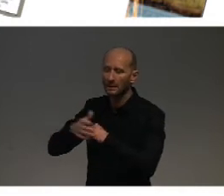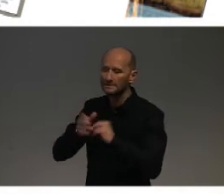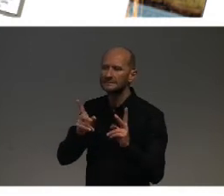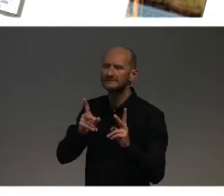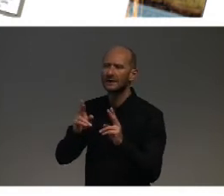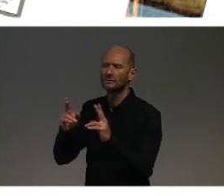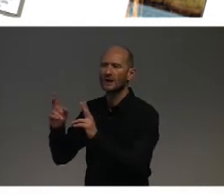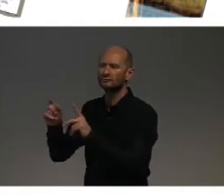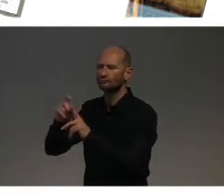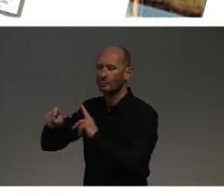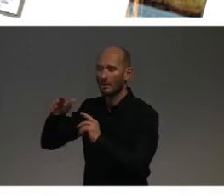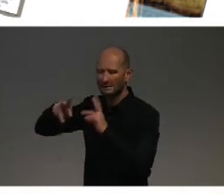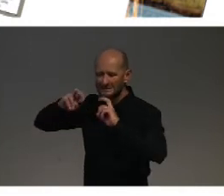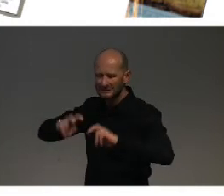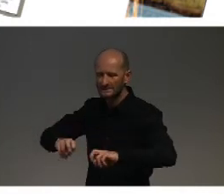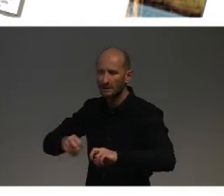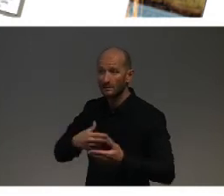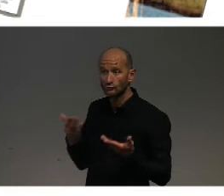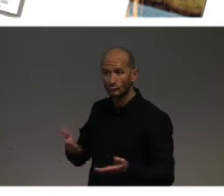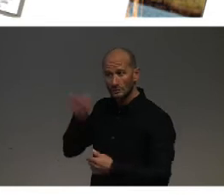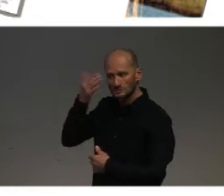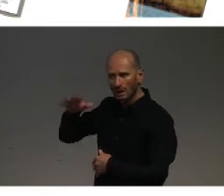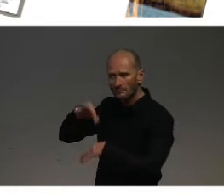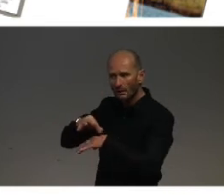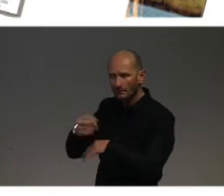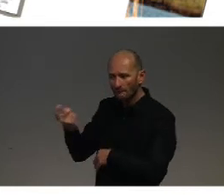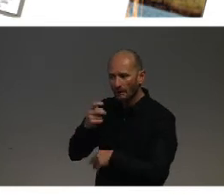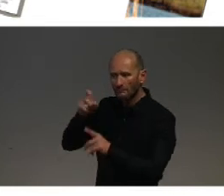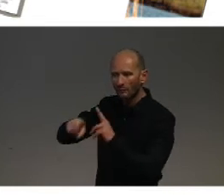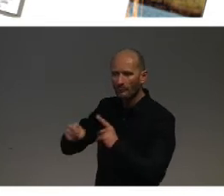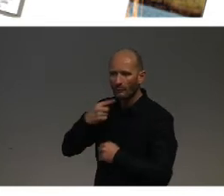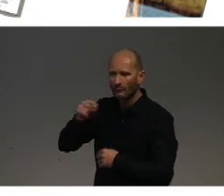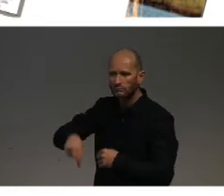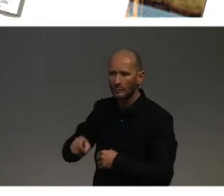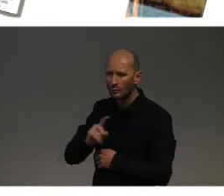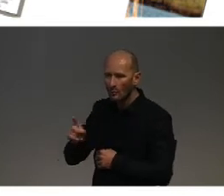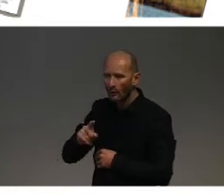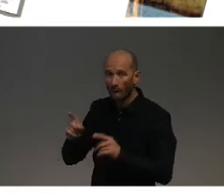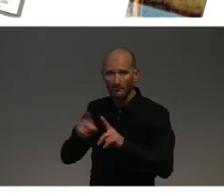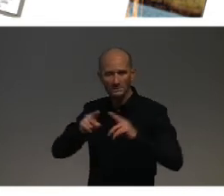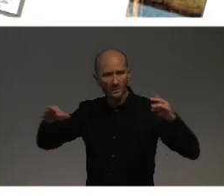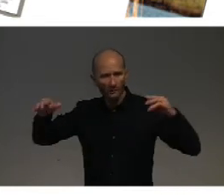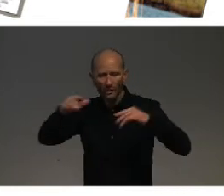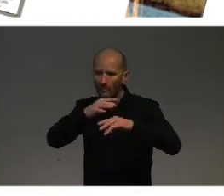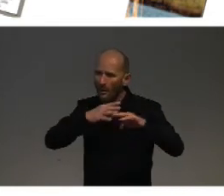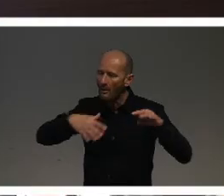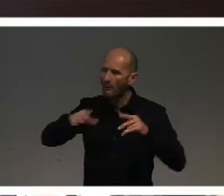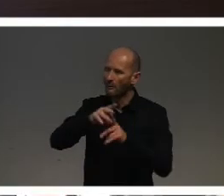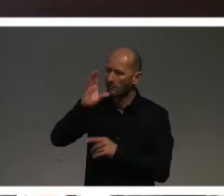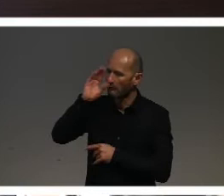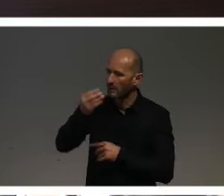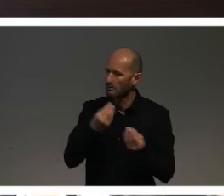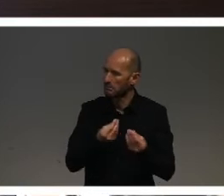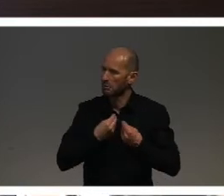que les maladies ne sont pas liées uniquement aux composantes génétiques, elles sont également liées aux expositions environnementales, professionnelles. Et donc, il s'est dit, si on